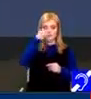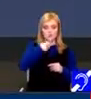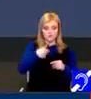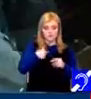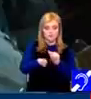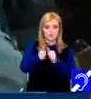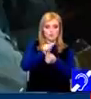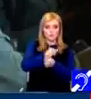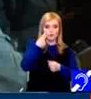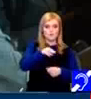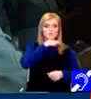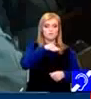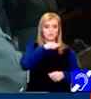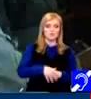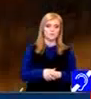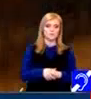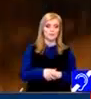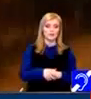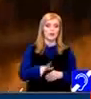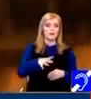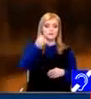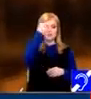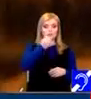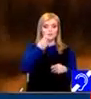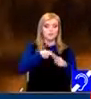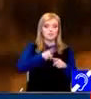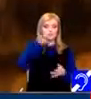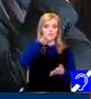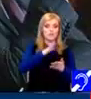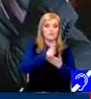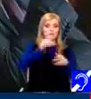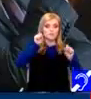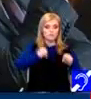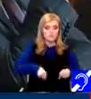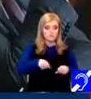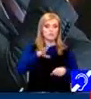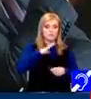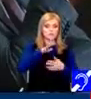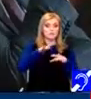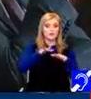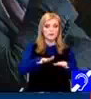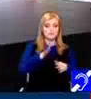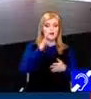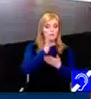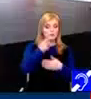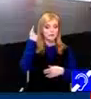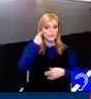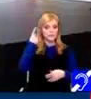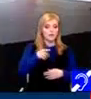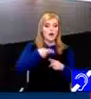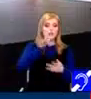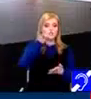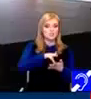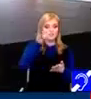ca viitor specialist. Datorită TechWheel am avut oportunitatea de a face un stagiu de practică în China. Centrul se